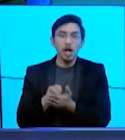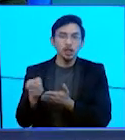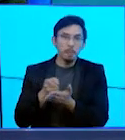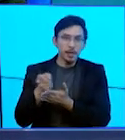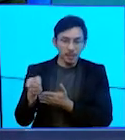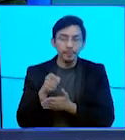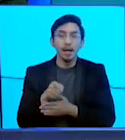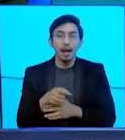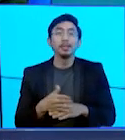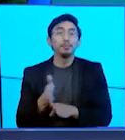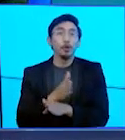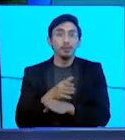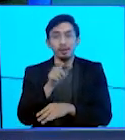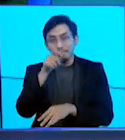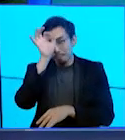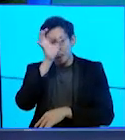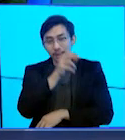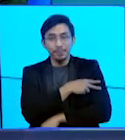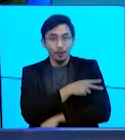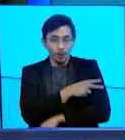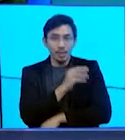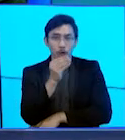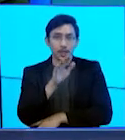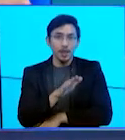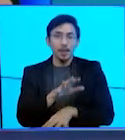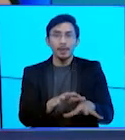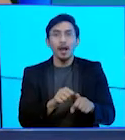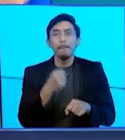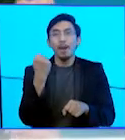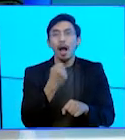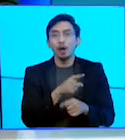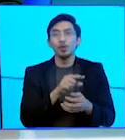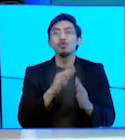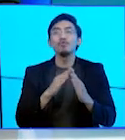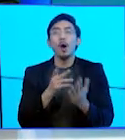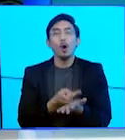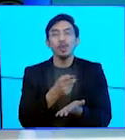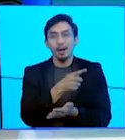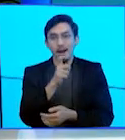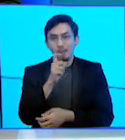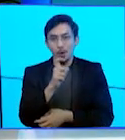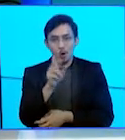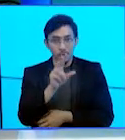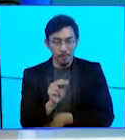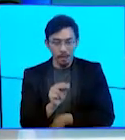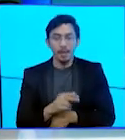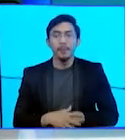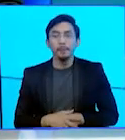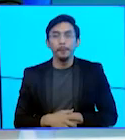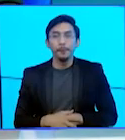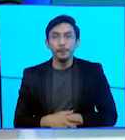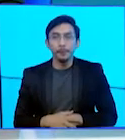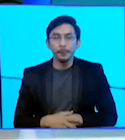dirinya. Sebelumnya, penyidik Satreskrim Polres Metro Jakarta Selatan telah menangkap pelaku di sebuah rumah kontrakan di Bogor,